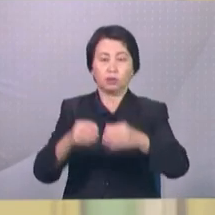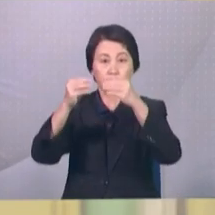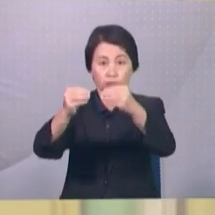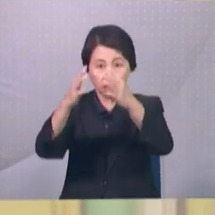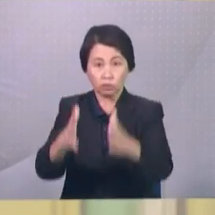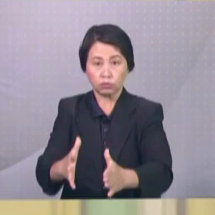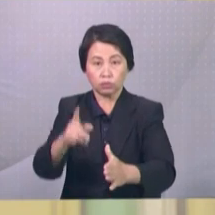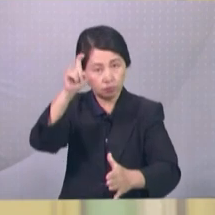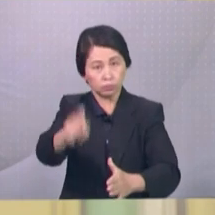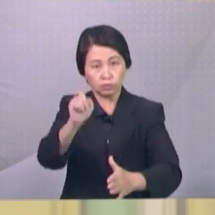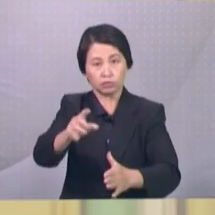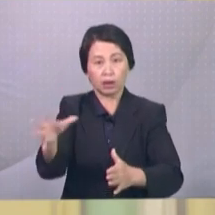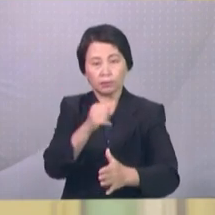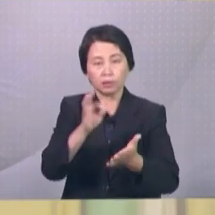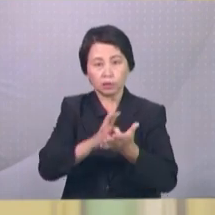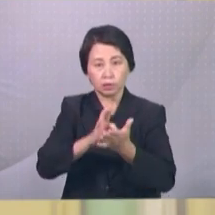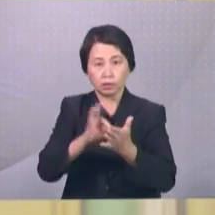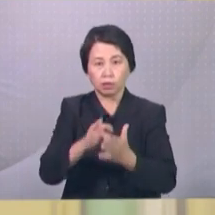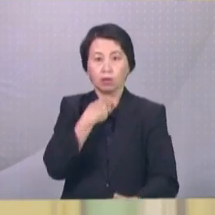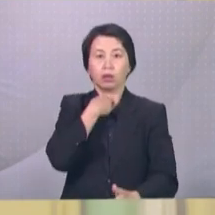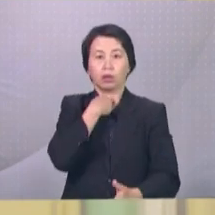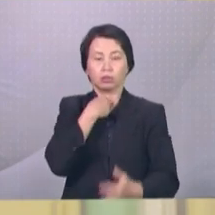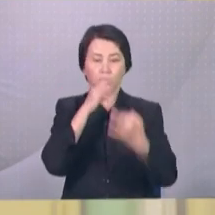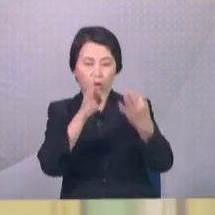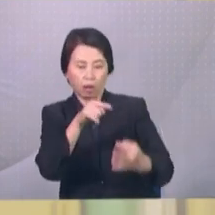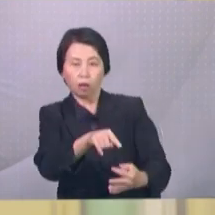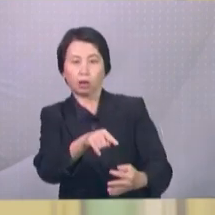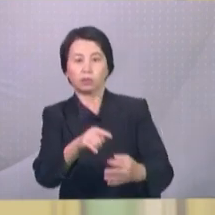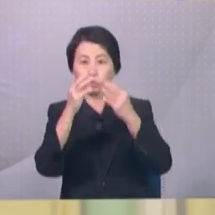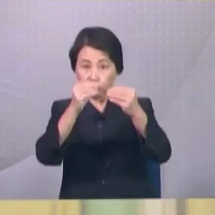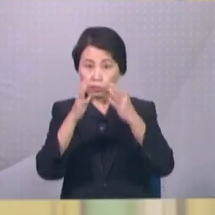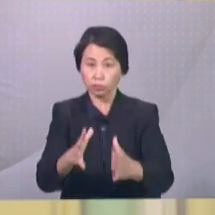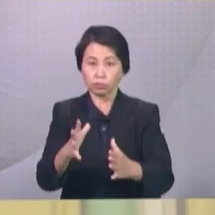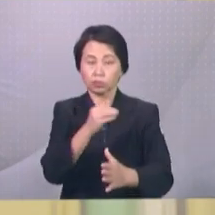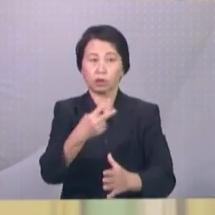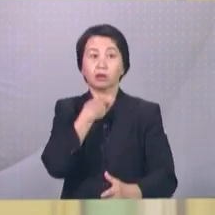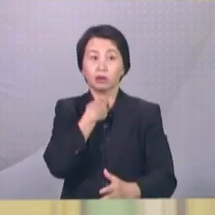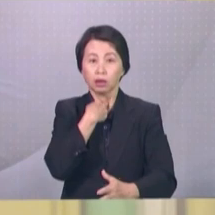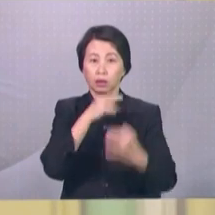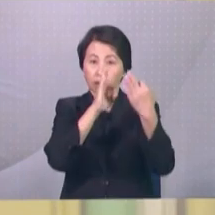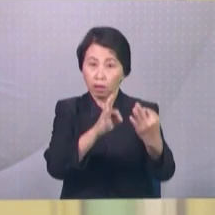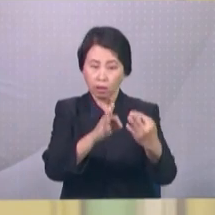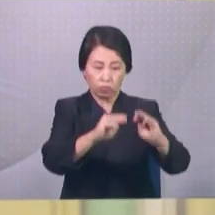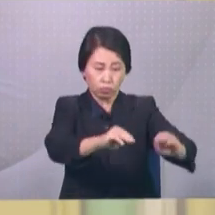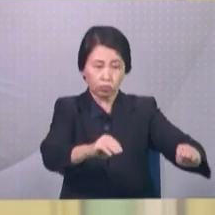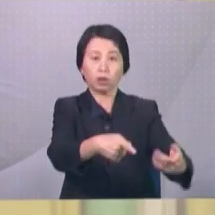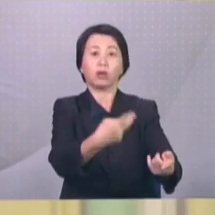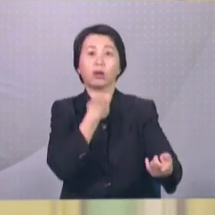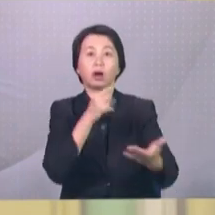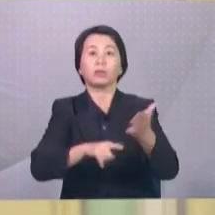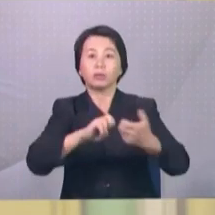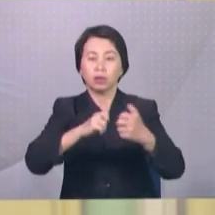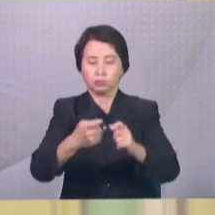guru perlu mengambil kira kekangan yang dihadapi oleh guru dan kekangan yang dihadapi oleh pelajar